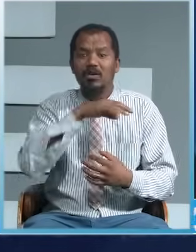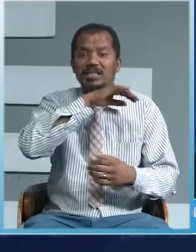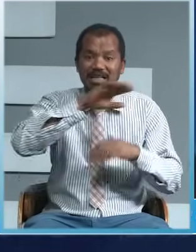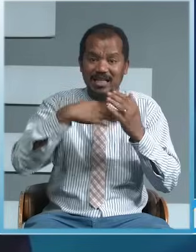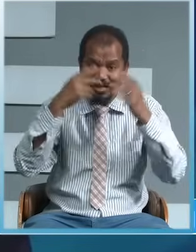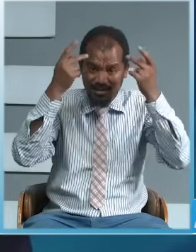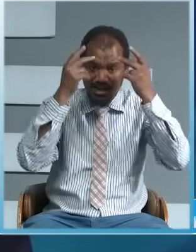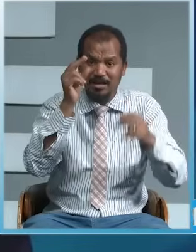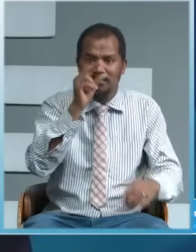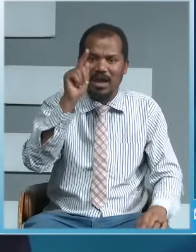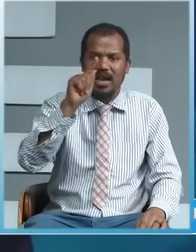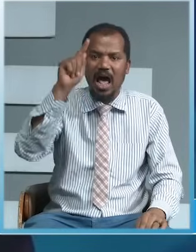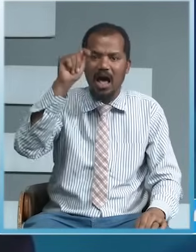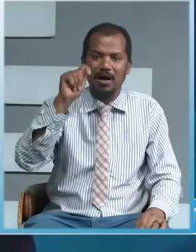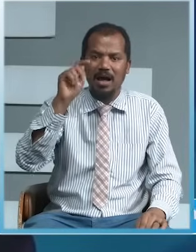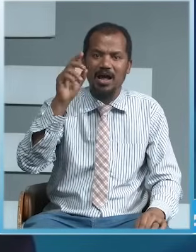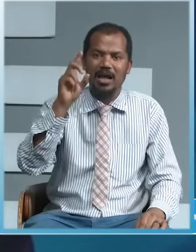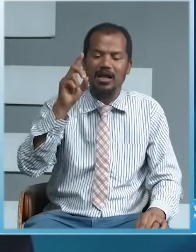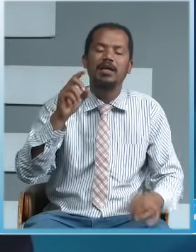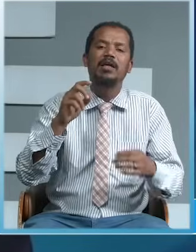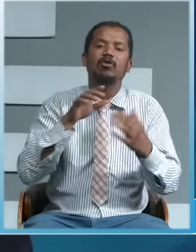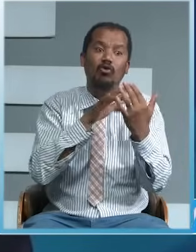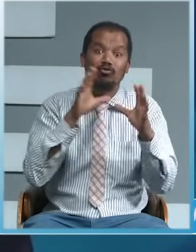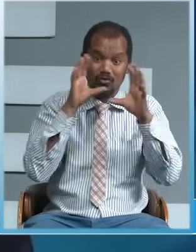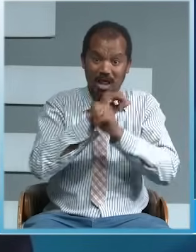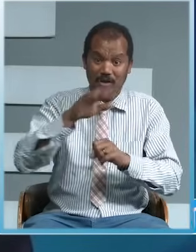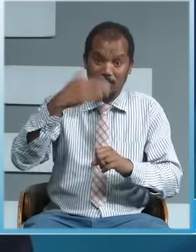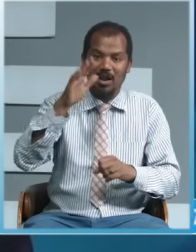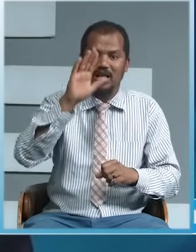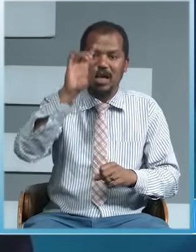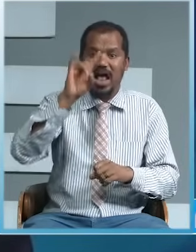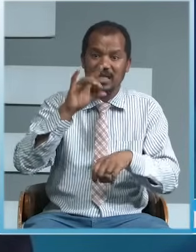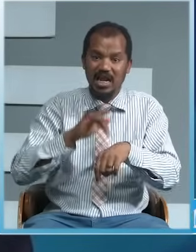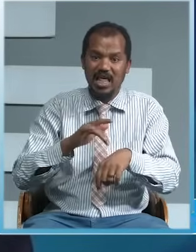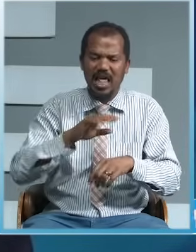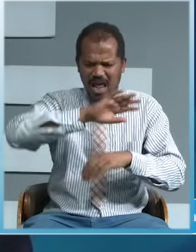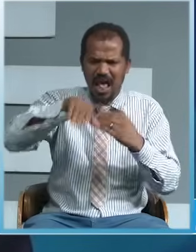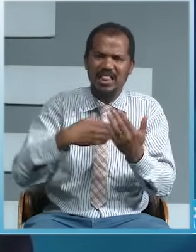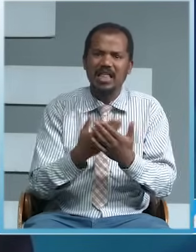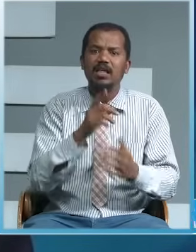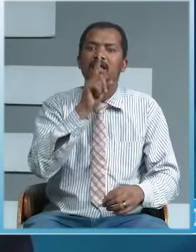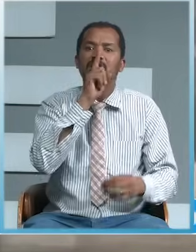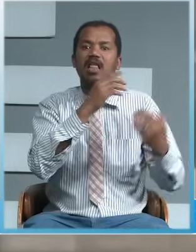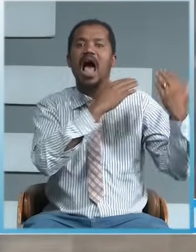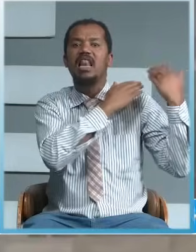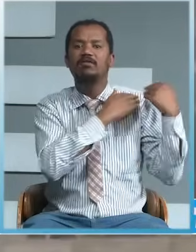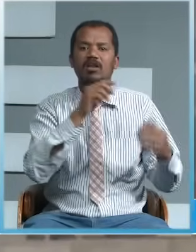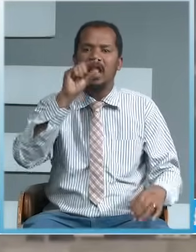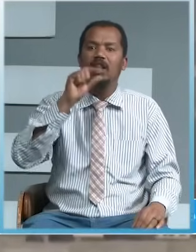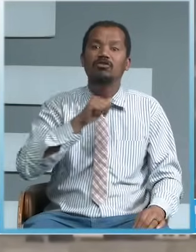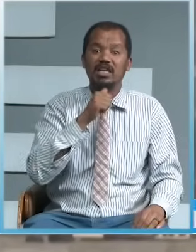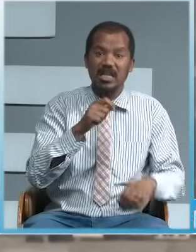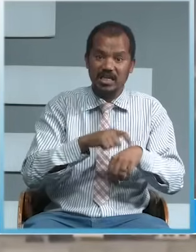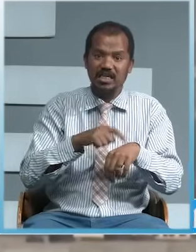በኩል የእስራኤሉ ጠቅላይ ሚኒስትር ቤንያሚን ኔታንያሁ ጦርነቱ ካበቃ በኋላ በጋዛ ሰርጥ ላይ አጠቃላይ የጸጥታ